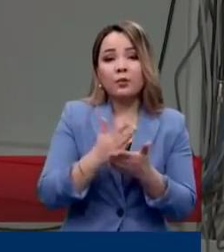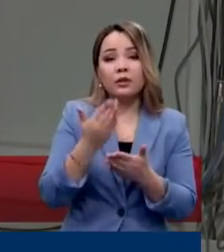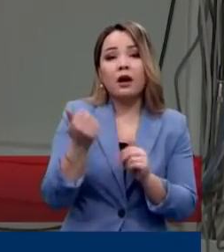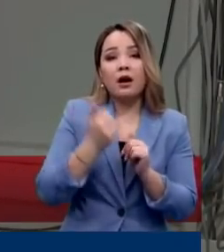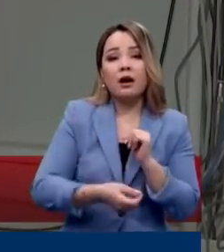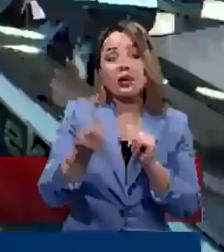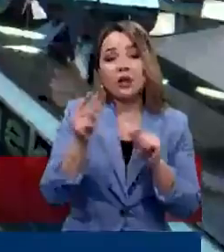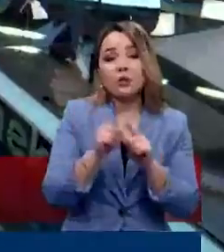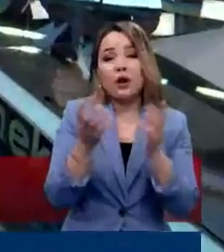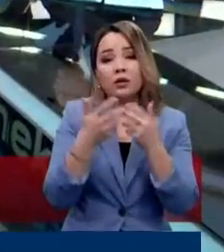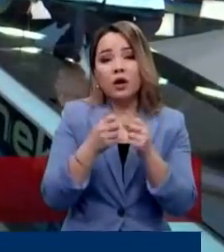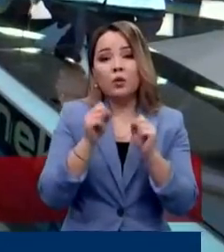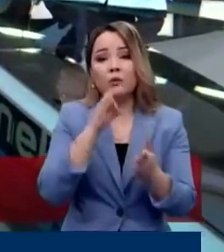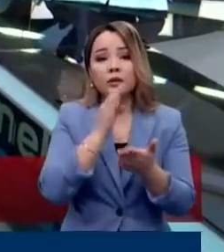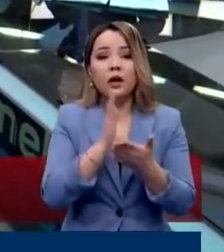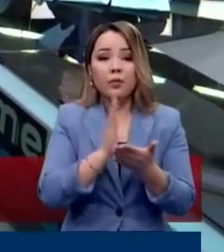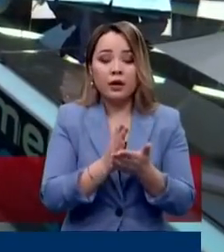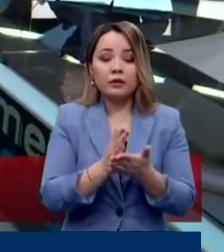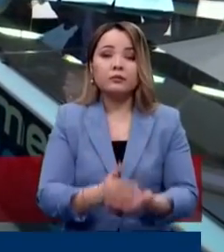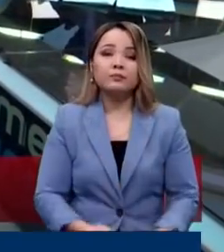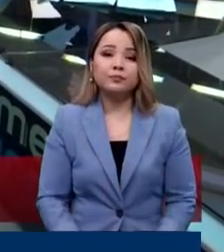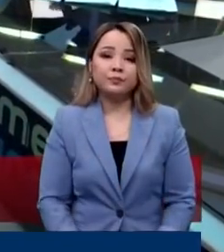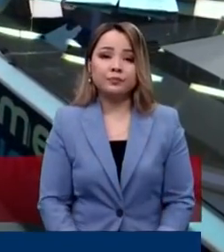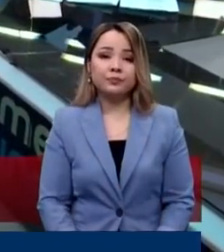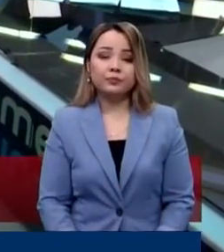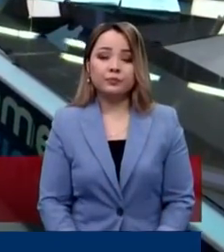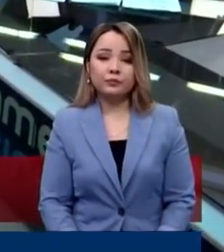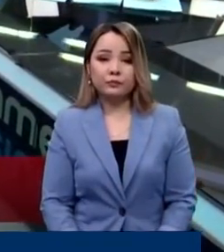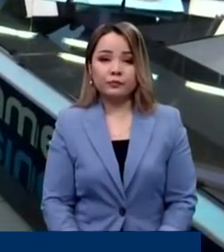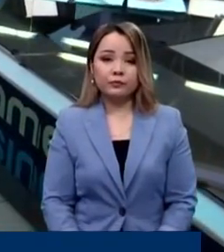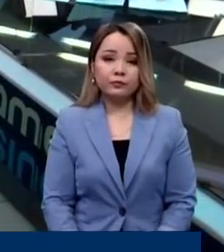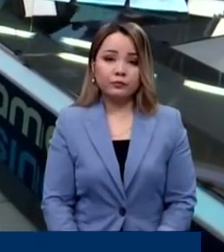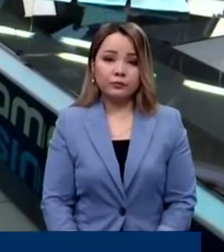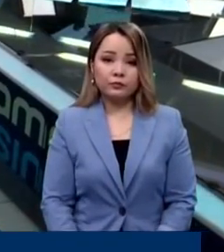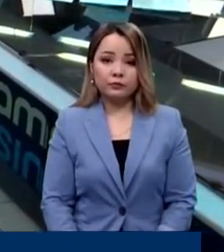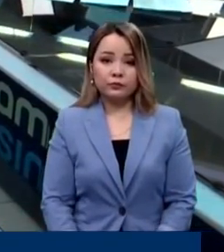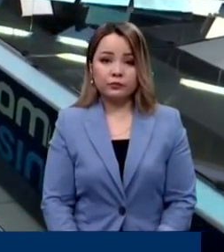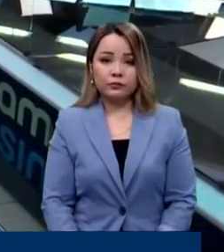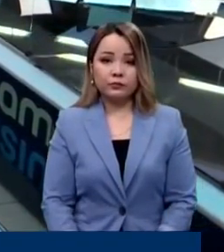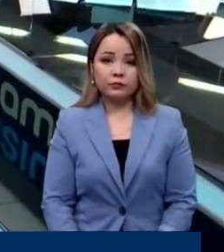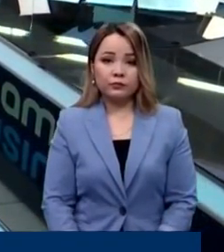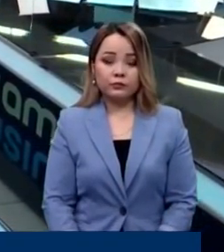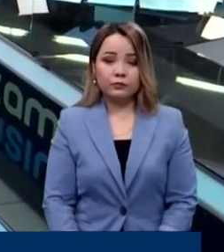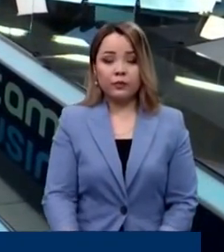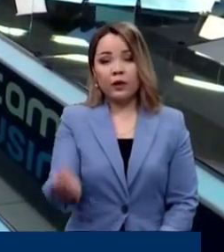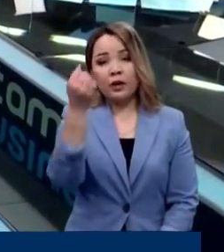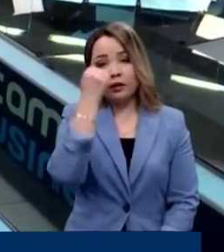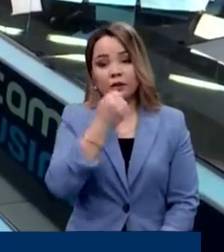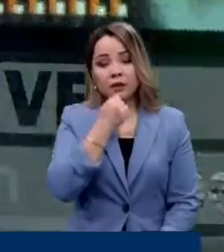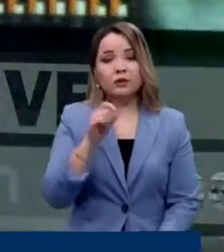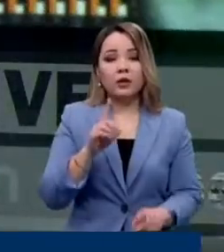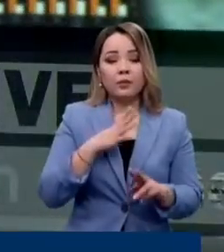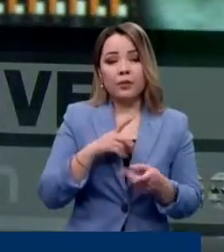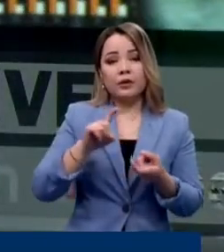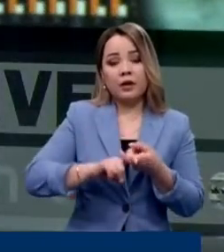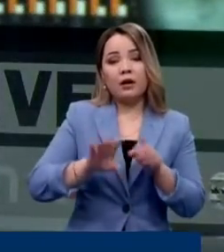әр тиынның есебі болуы керек. Қайырбек, әзірге менде бар ақпар осы, сөз өзіңізде. Түсінікті, пікіріңізбен келісем, рахмет. Еске салайын,